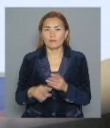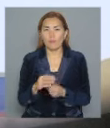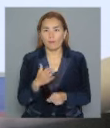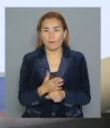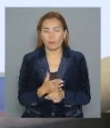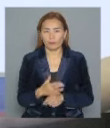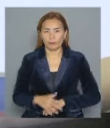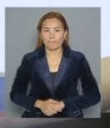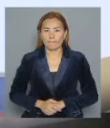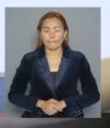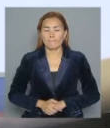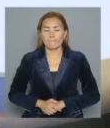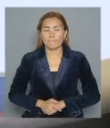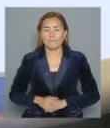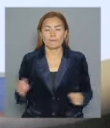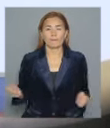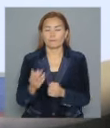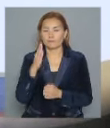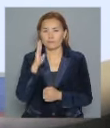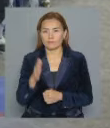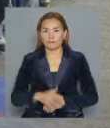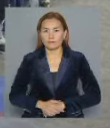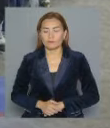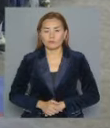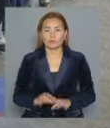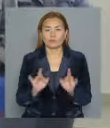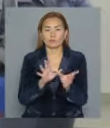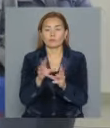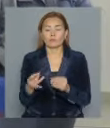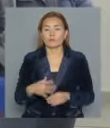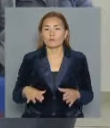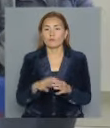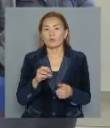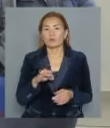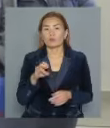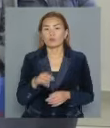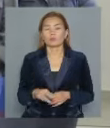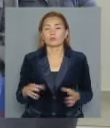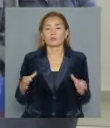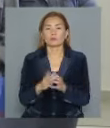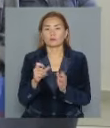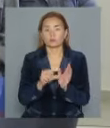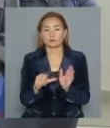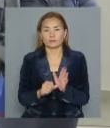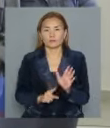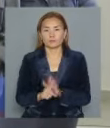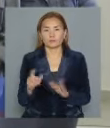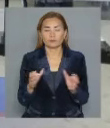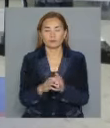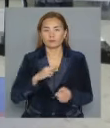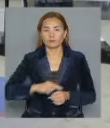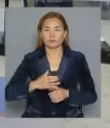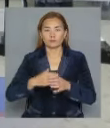өз үлесімізді қосамыз деген сенімдемін. Айта кетейік, өңірде Аманат партиясының құрамында 106 бастауыш партия